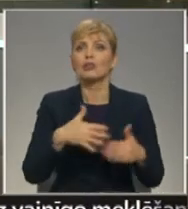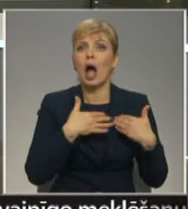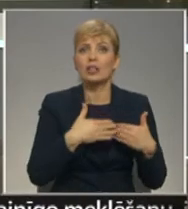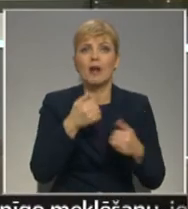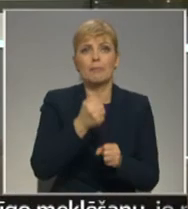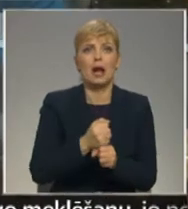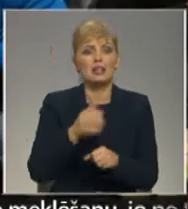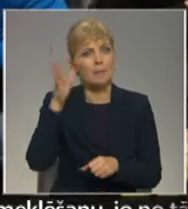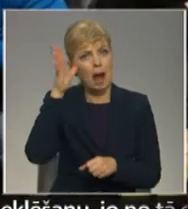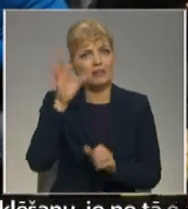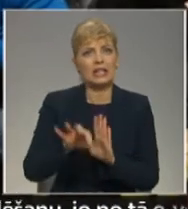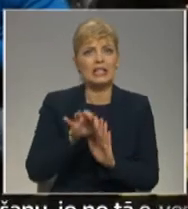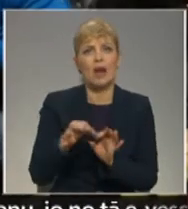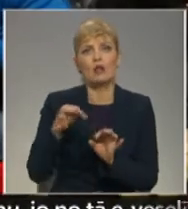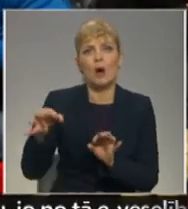televīzija.